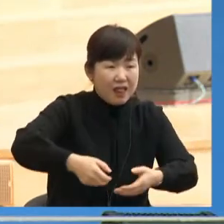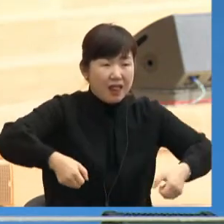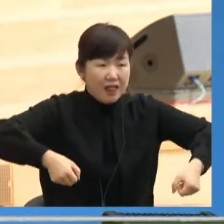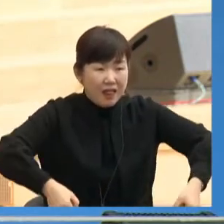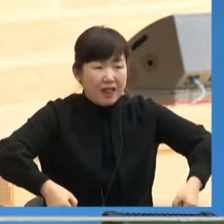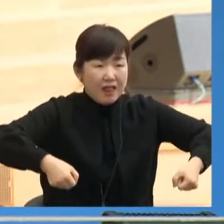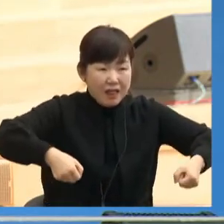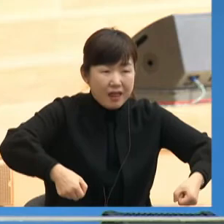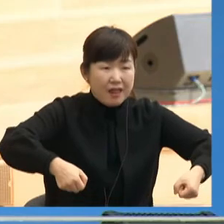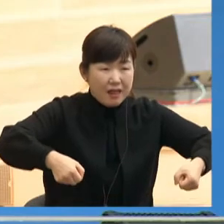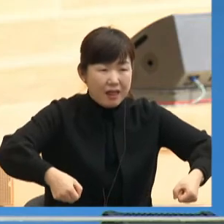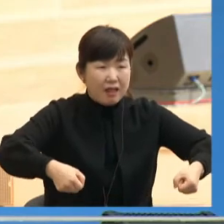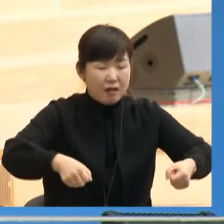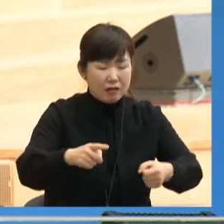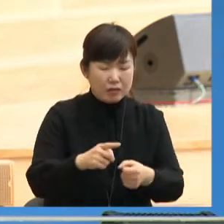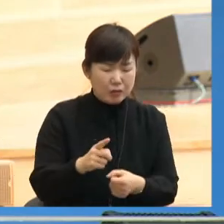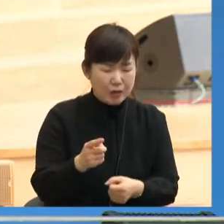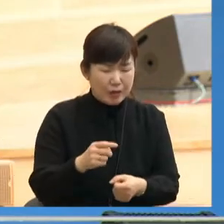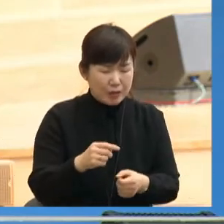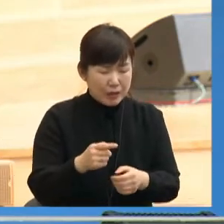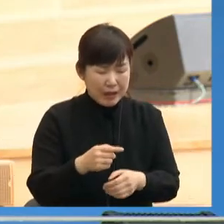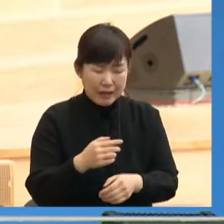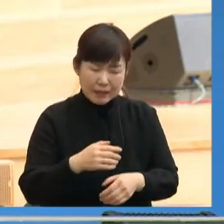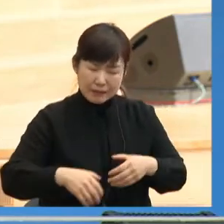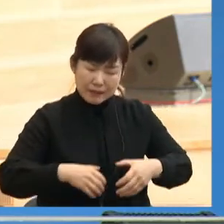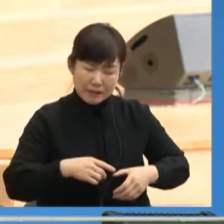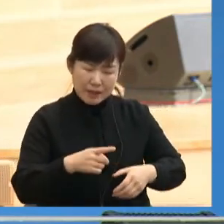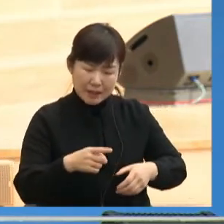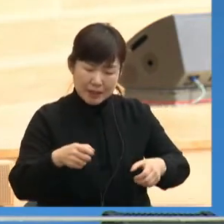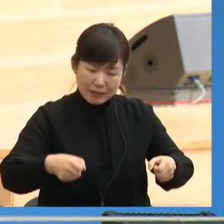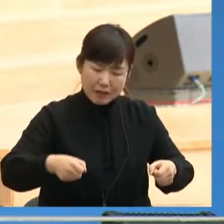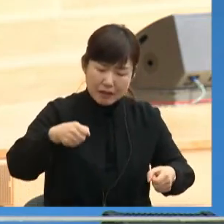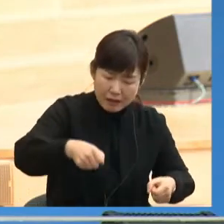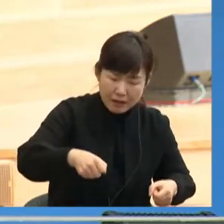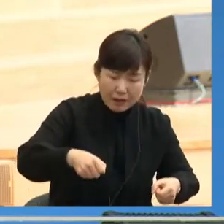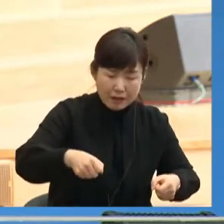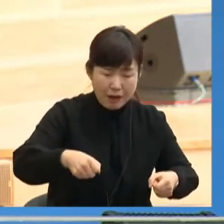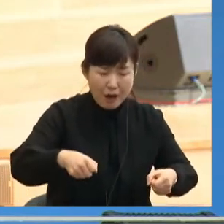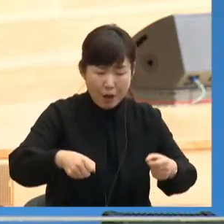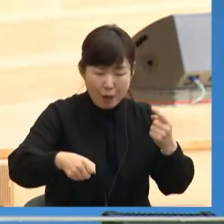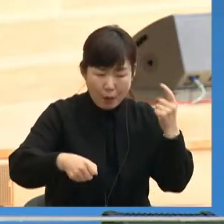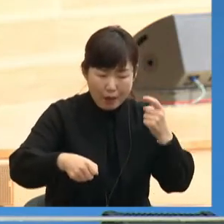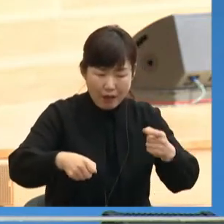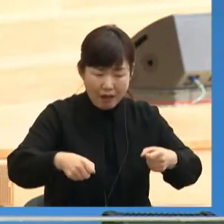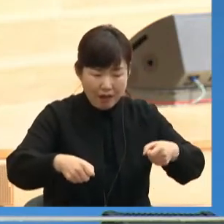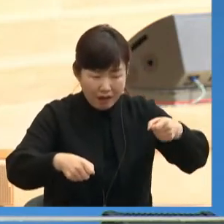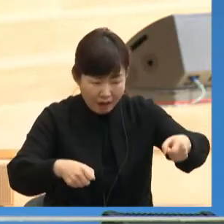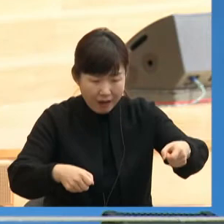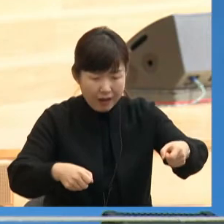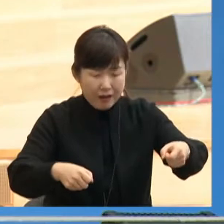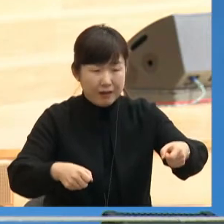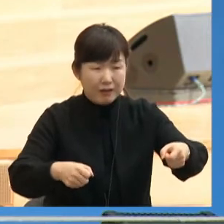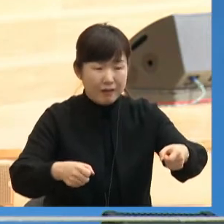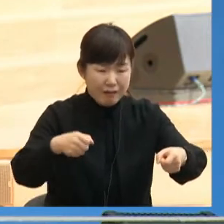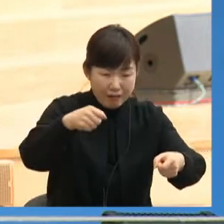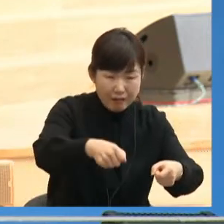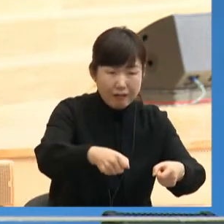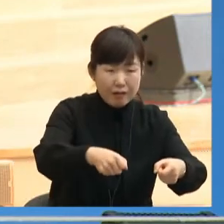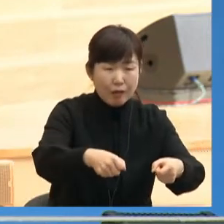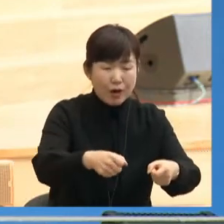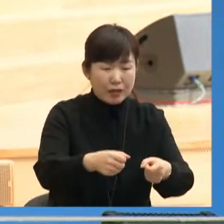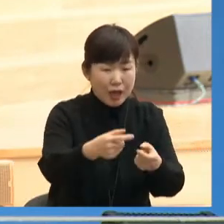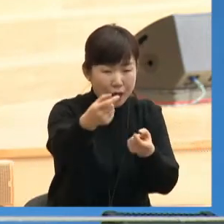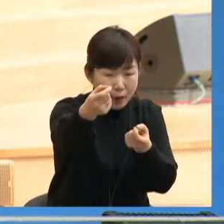자신감 없어서 자신이 그 자리에 가도 되는지 이 목발을 통해 그 소리가 전해지는데 그가 가까이 오고 식탁에